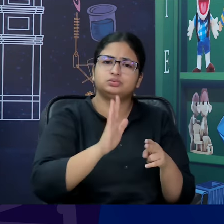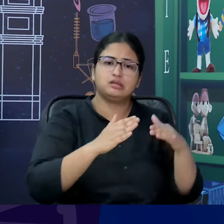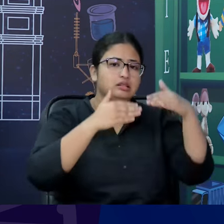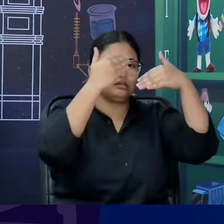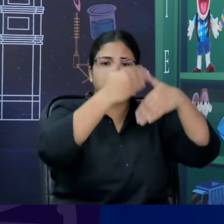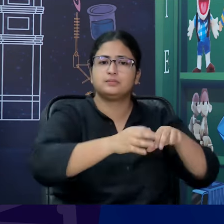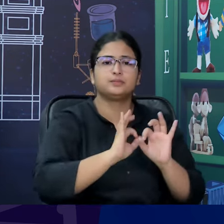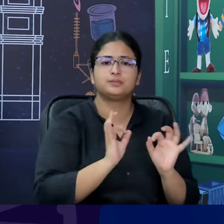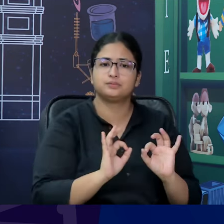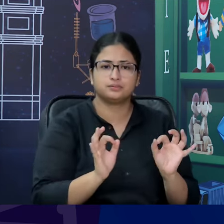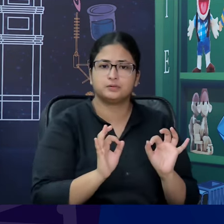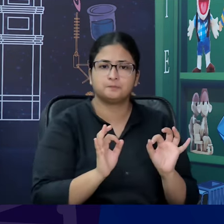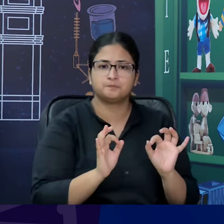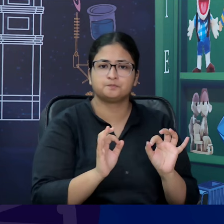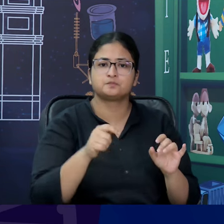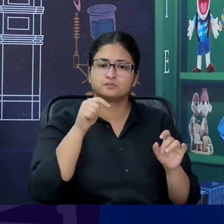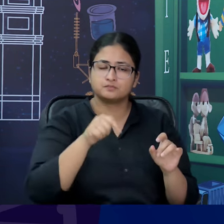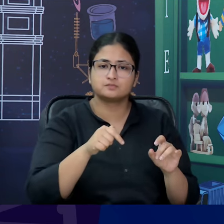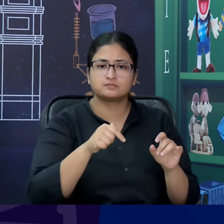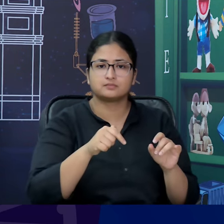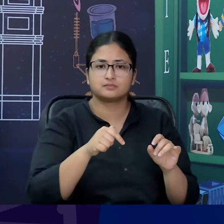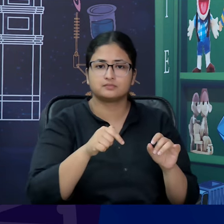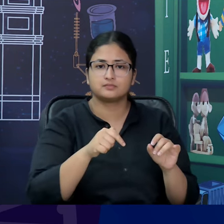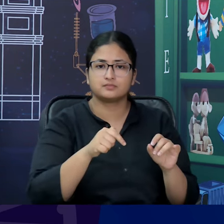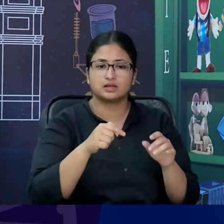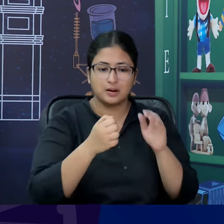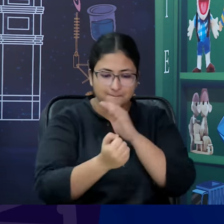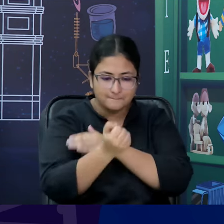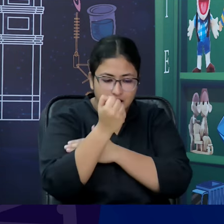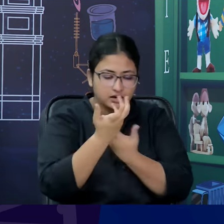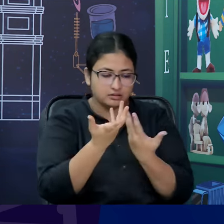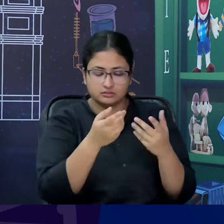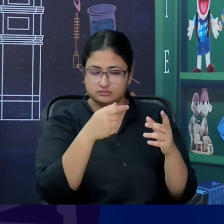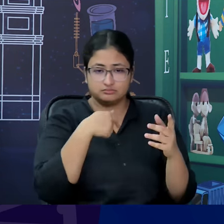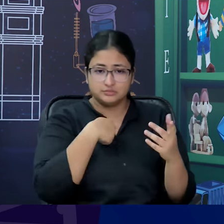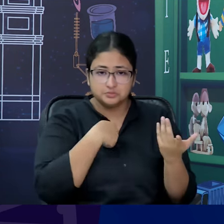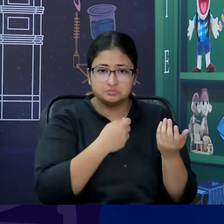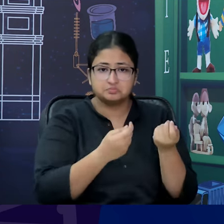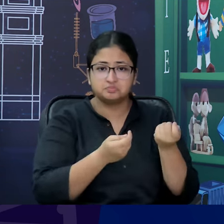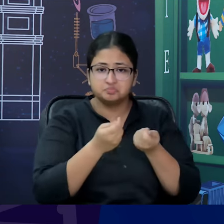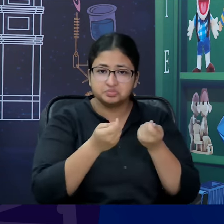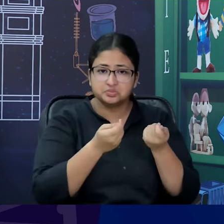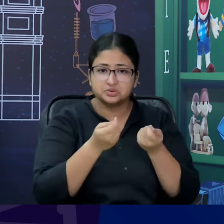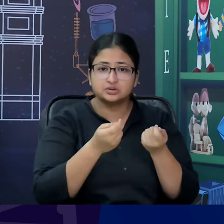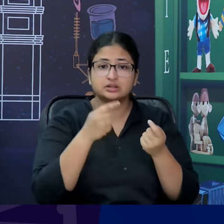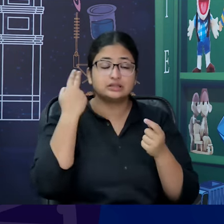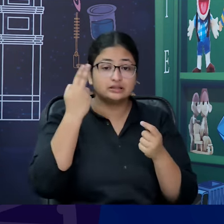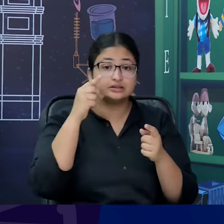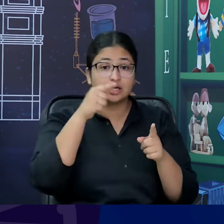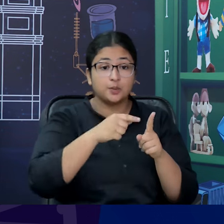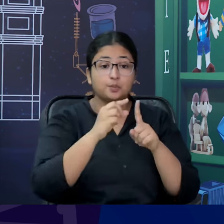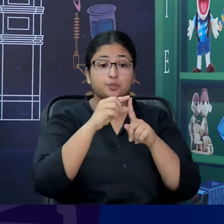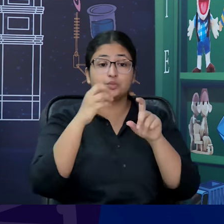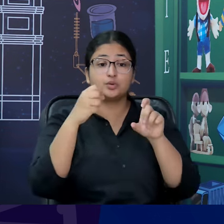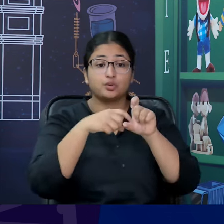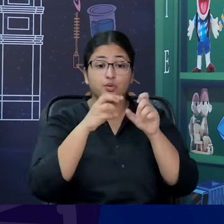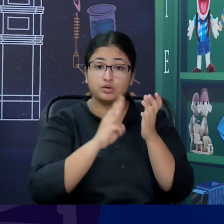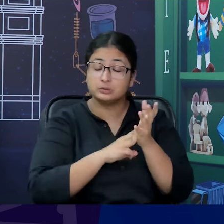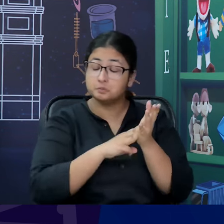तोलना समय को व्यर्थ में फेंकने बराबर है क्योंकि कविता बहुत शक्तिशाली है कवि की